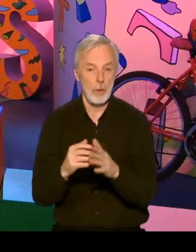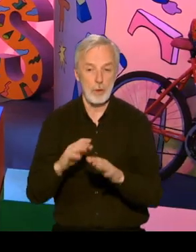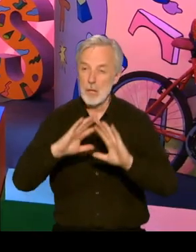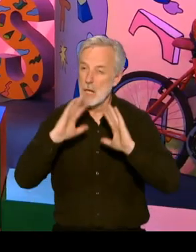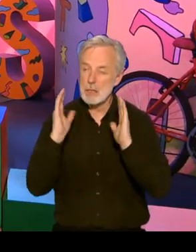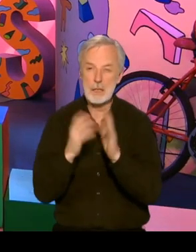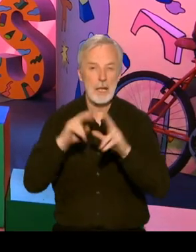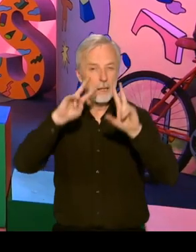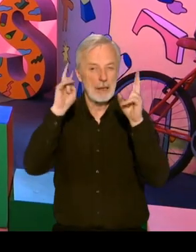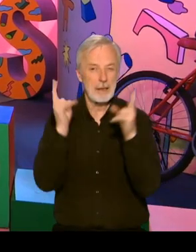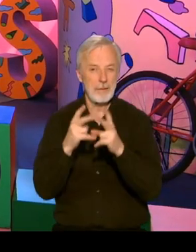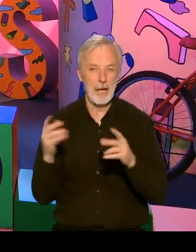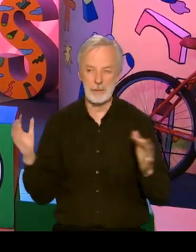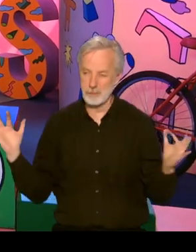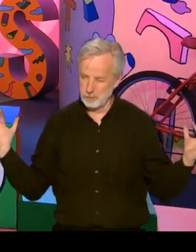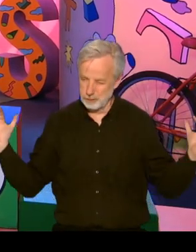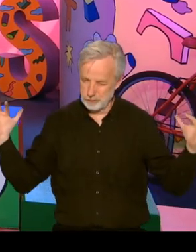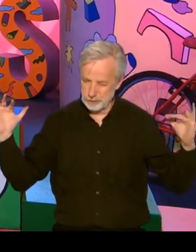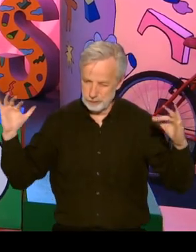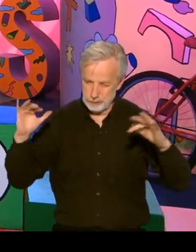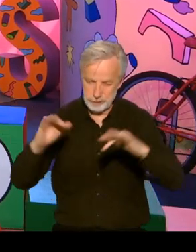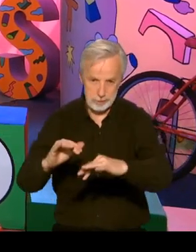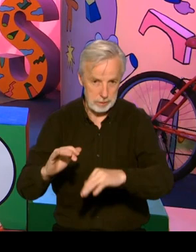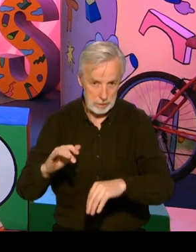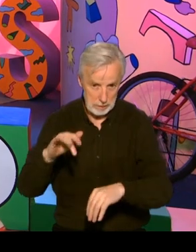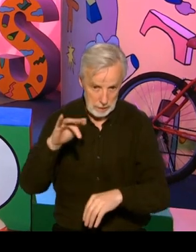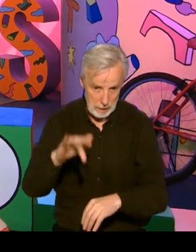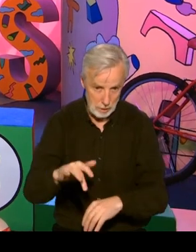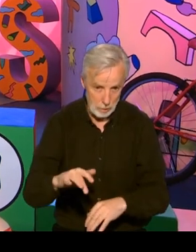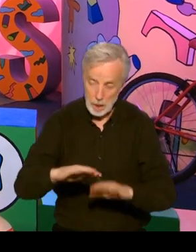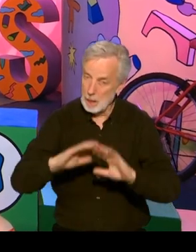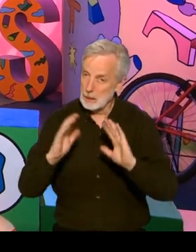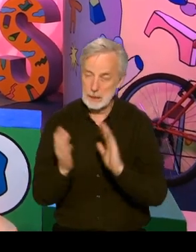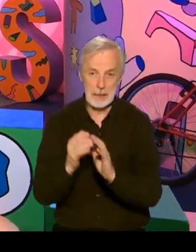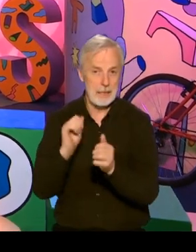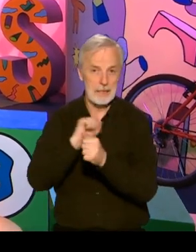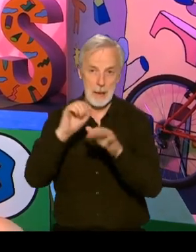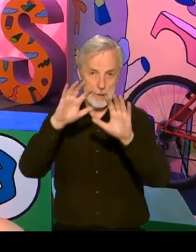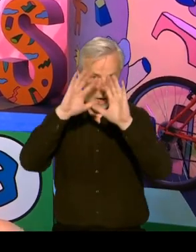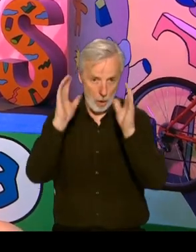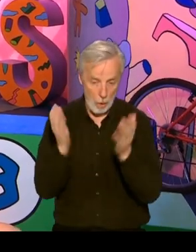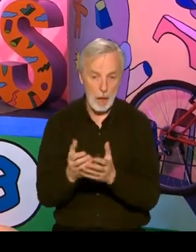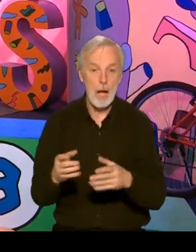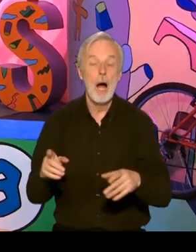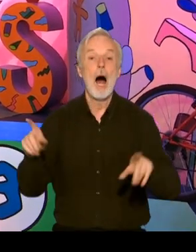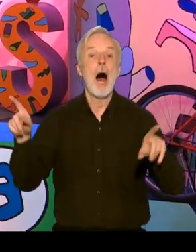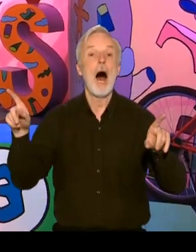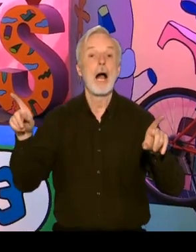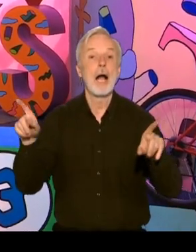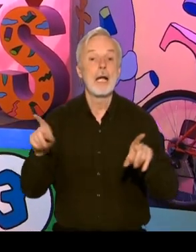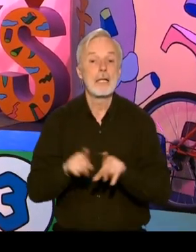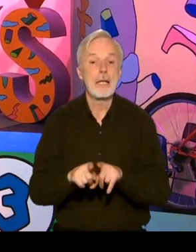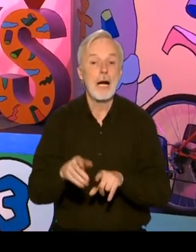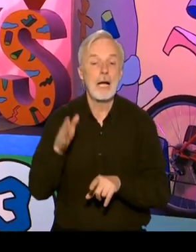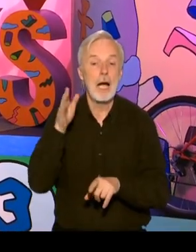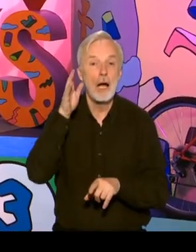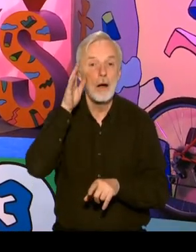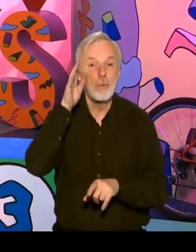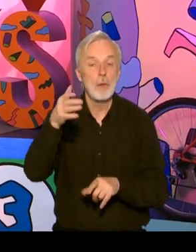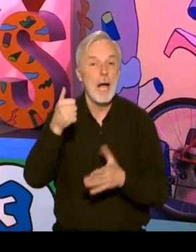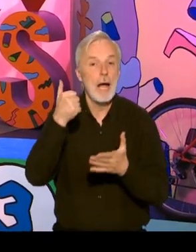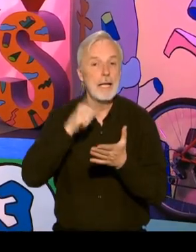z celého, ale úplně z celého světa, z celé zeměkoule, ale také tím, že se konají jenom za